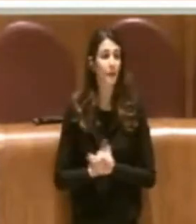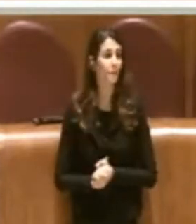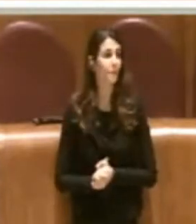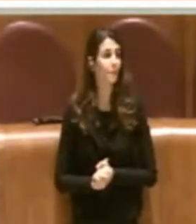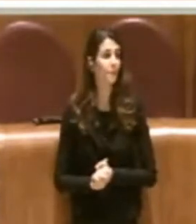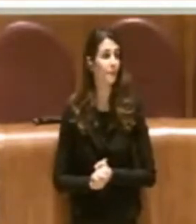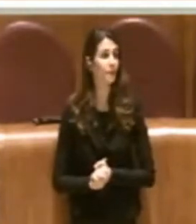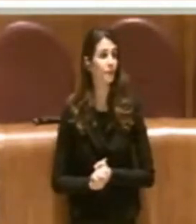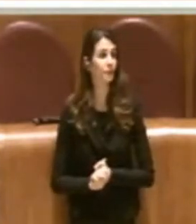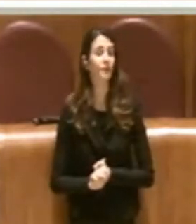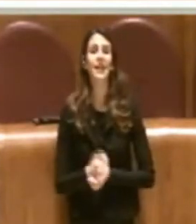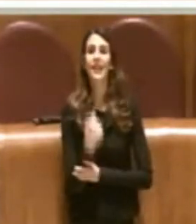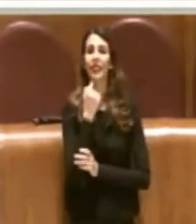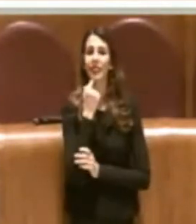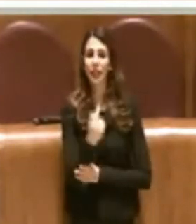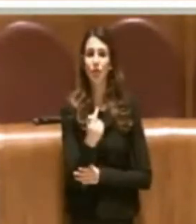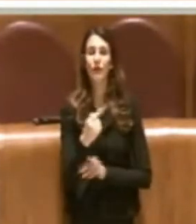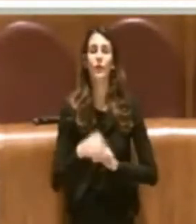Quindi dicevo,